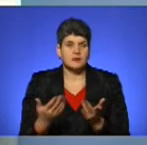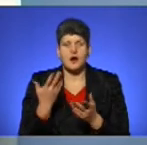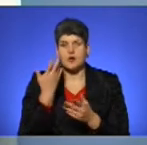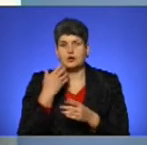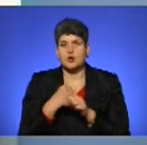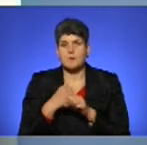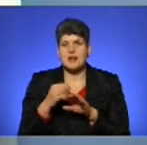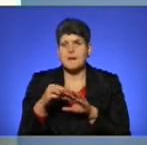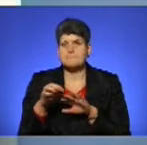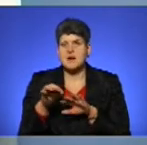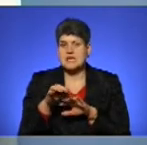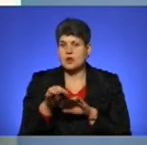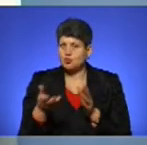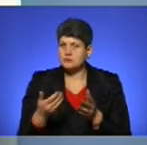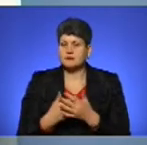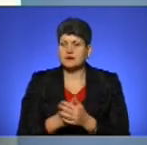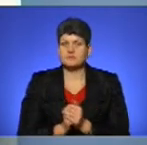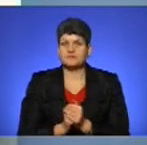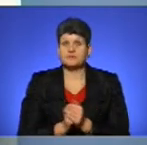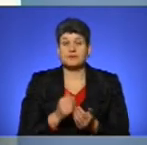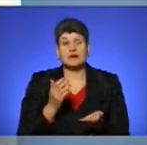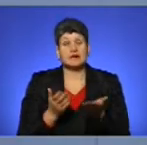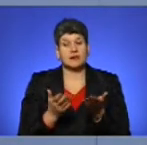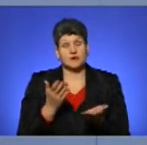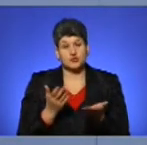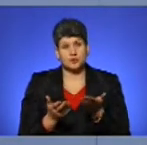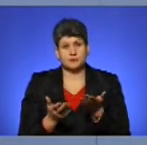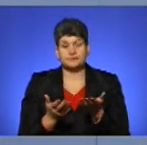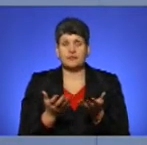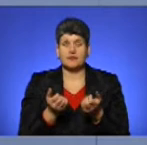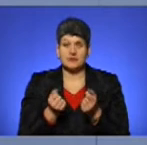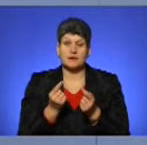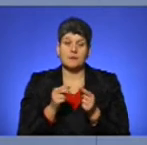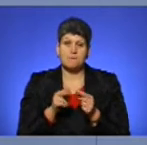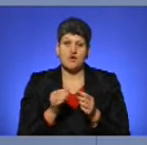манікюр, до прикладу? Ну, якщо взяти по